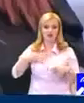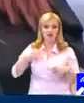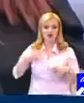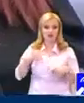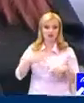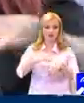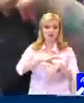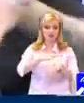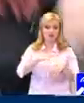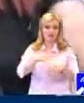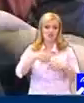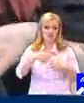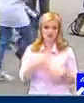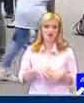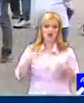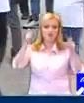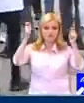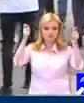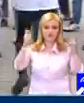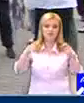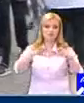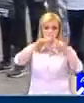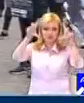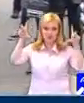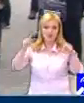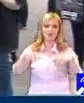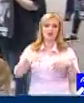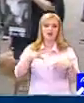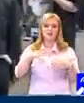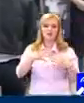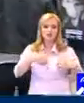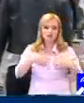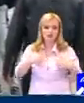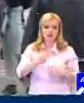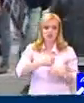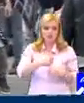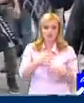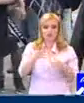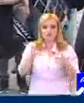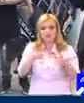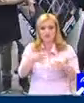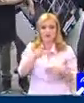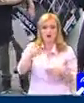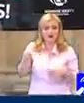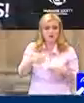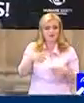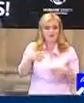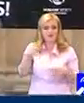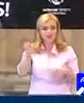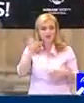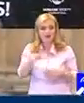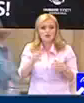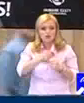avut la ei pancarte cu imagini ale unor animale maltratate în diverse țări și au încercat să sensibilizeze opinia publică pentru că s-a ajuns în situația